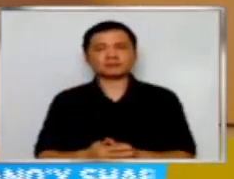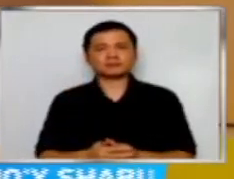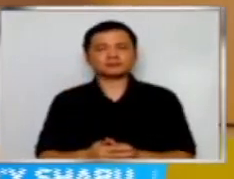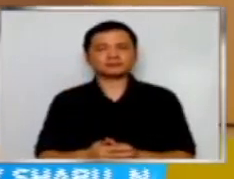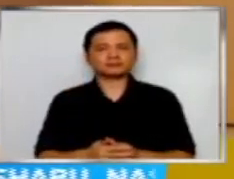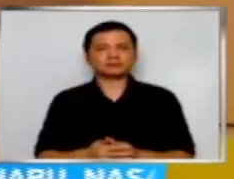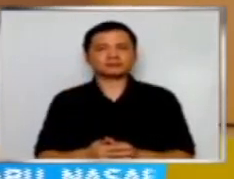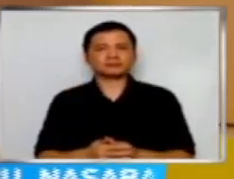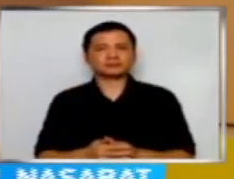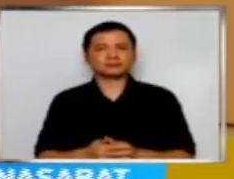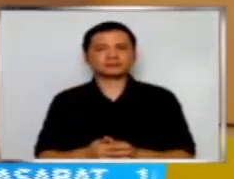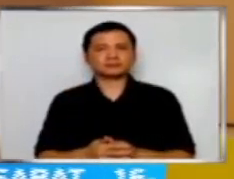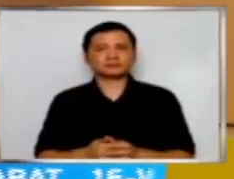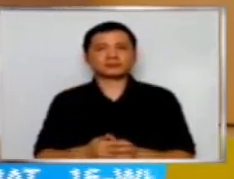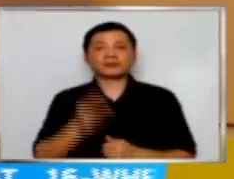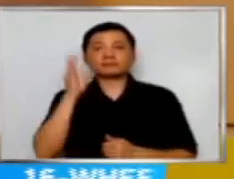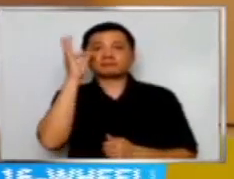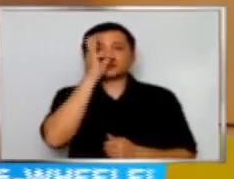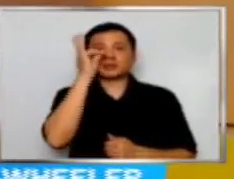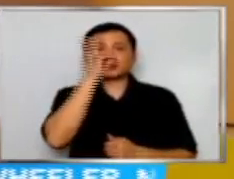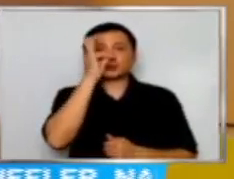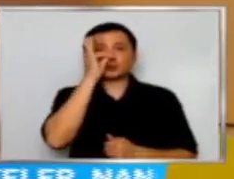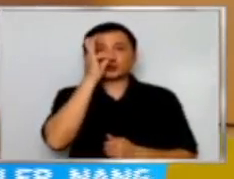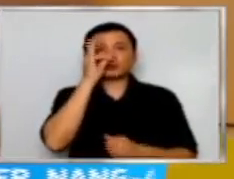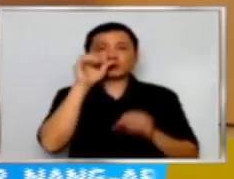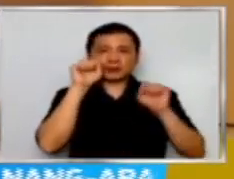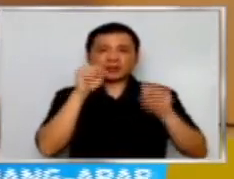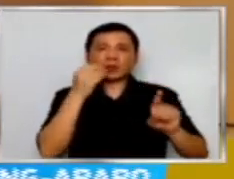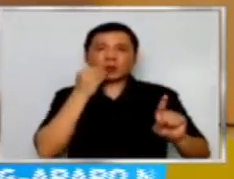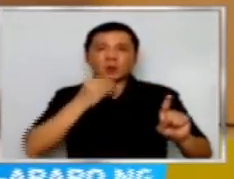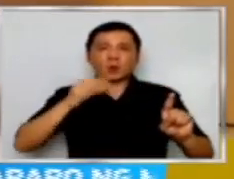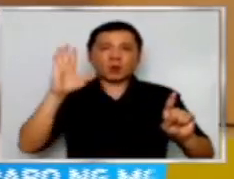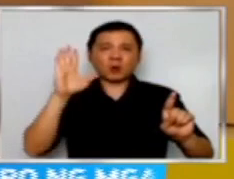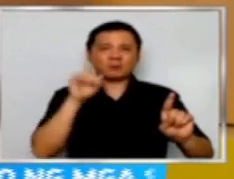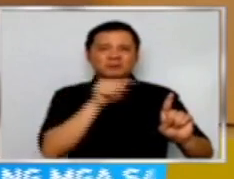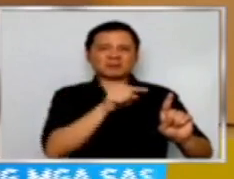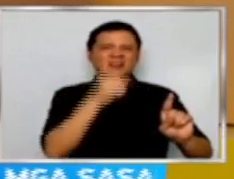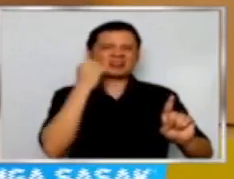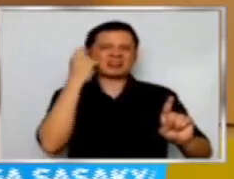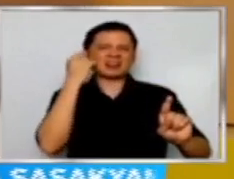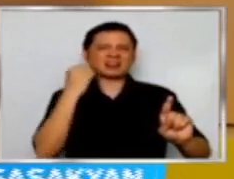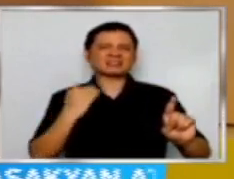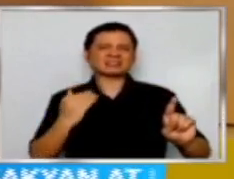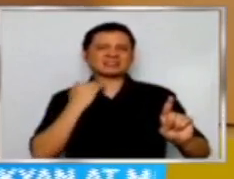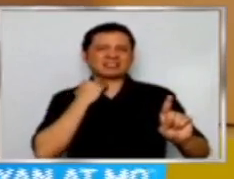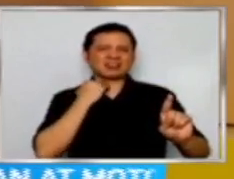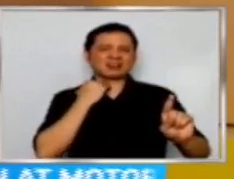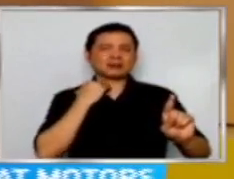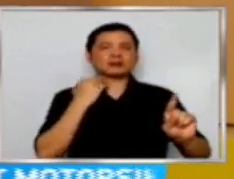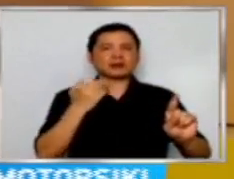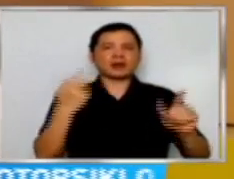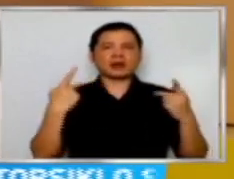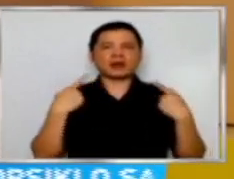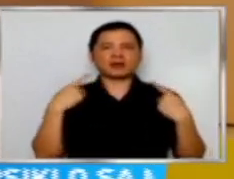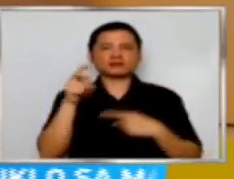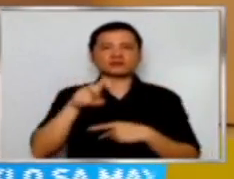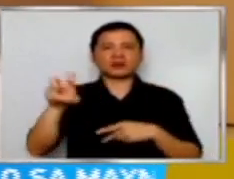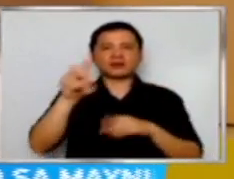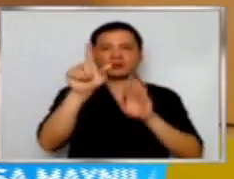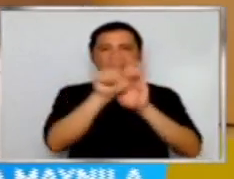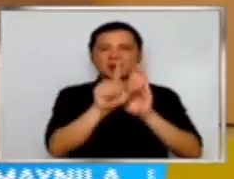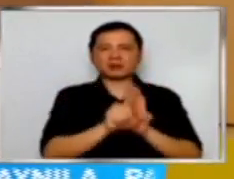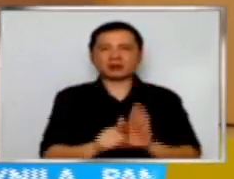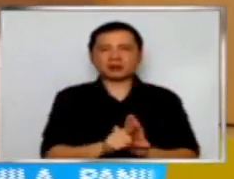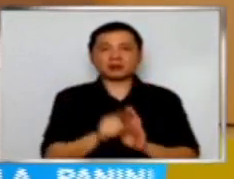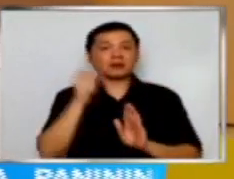Para makauwi ang mga Pilipinong stranded sa mga bansang may travel restrictions dahil sa SARS-CoV-2 Delta variant, papayagan na ng Malacanang ang